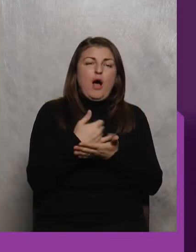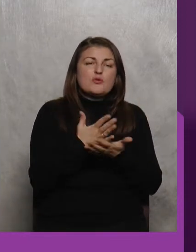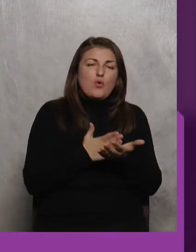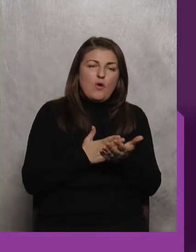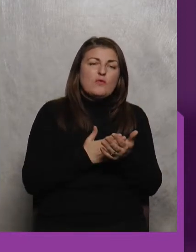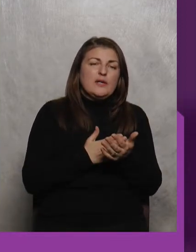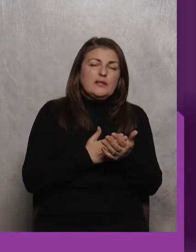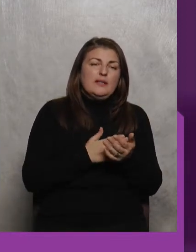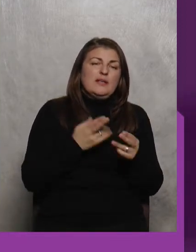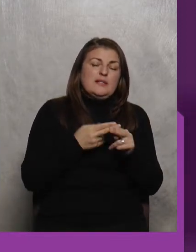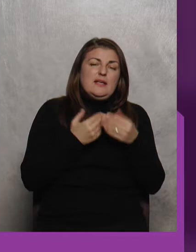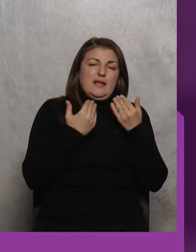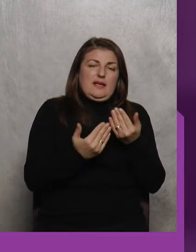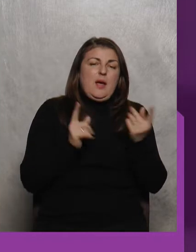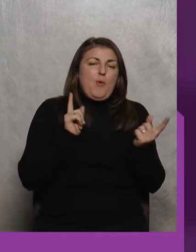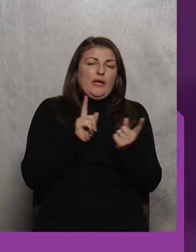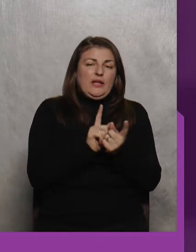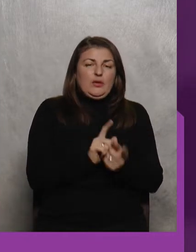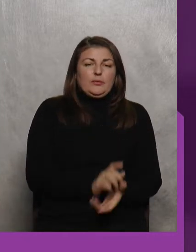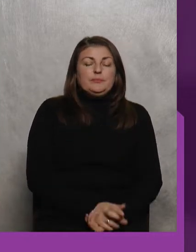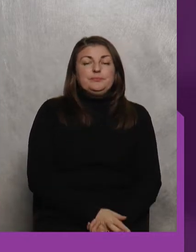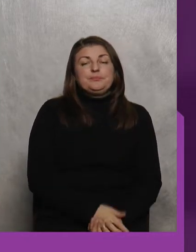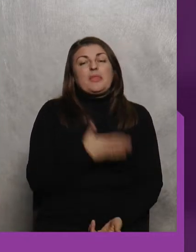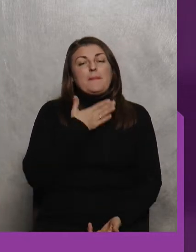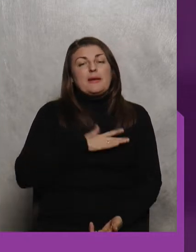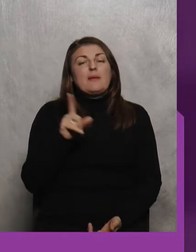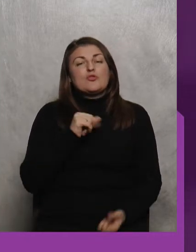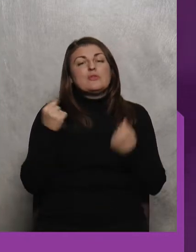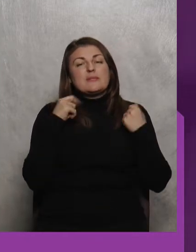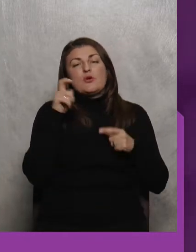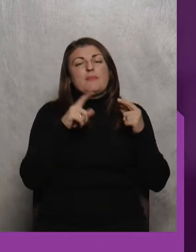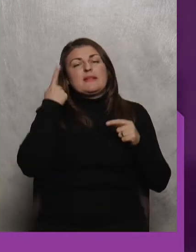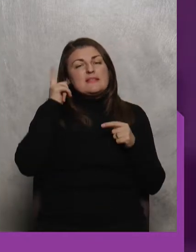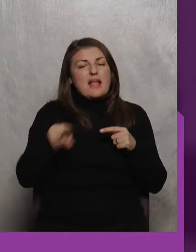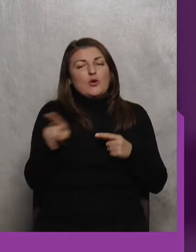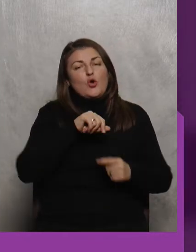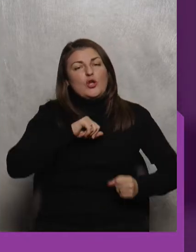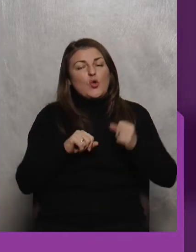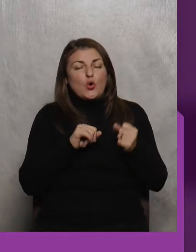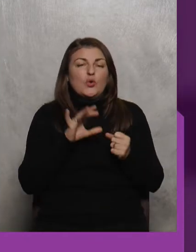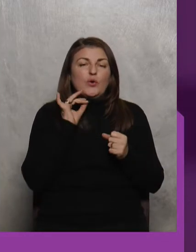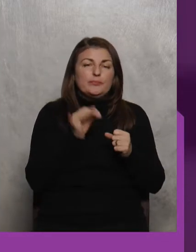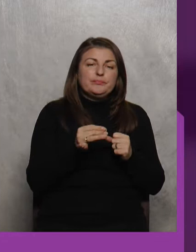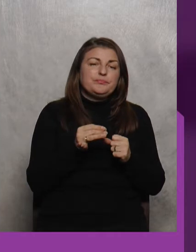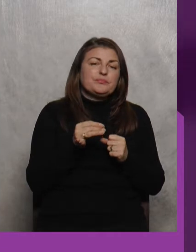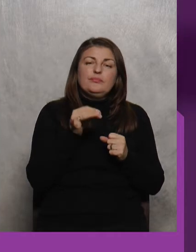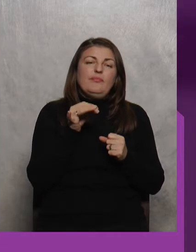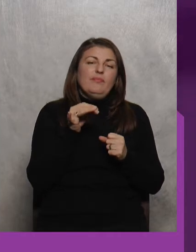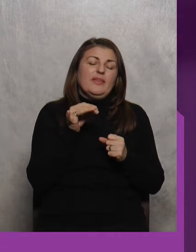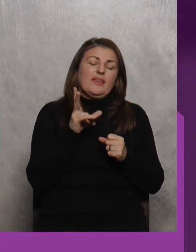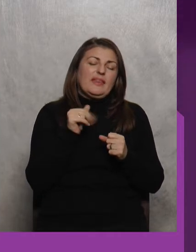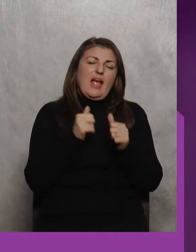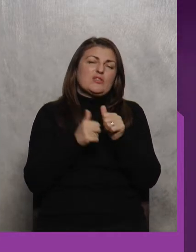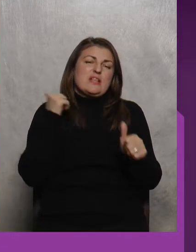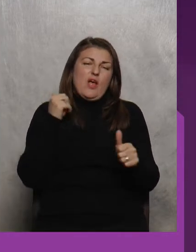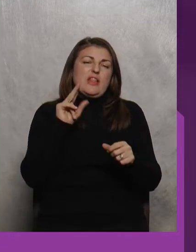обслуговувати їхній поєдинок. Приємно, що спортсмени знають один одного і не пасуть задніх